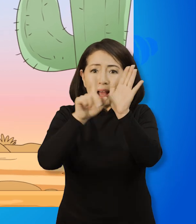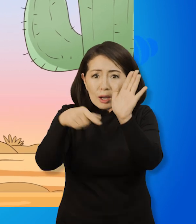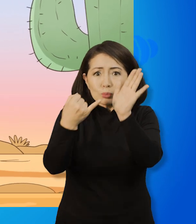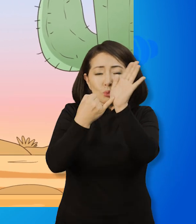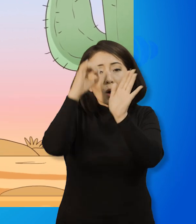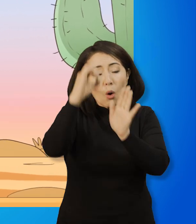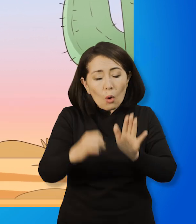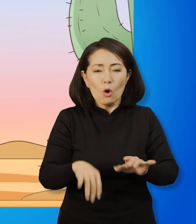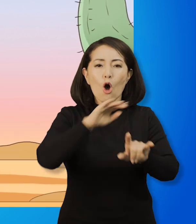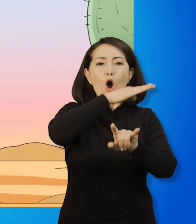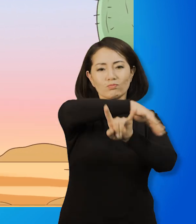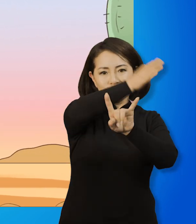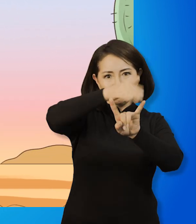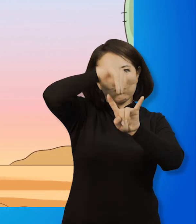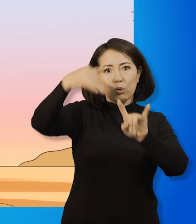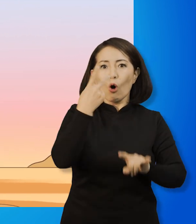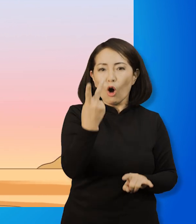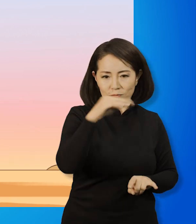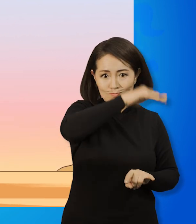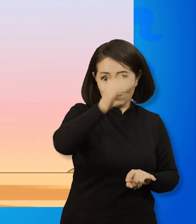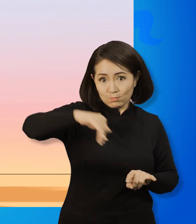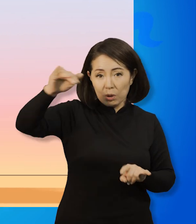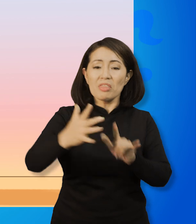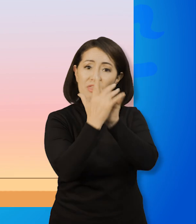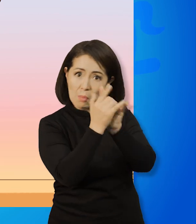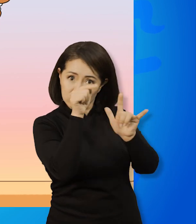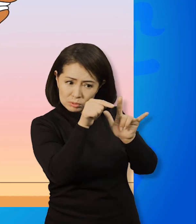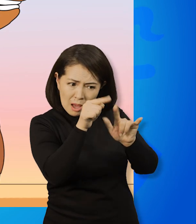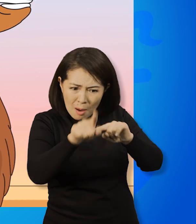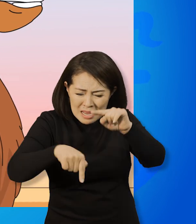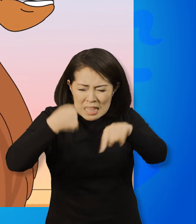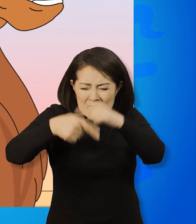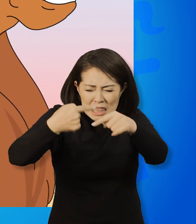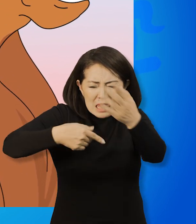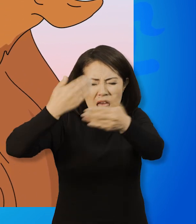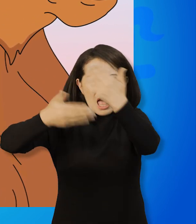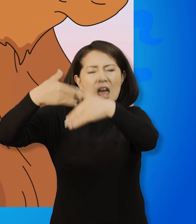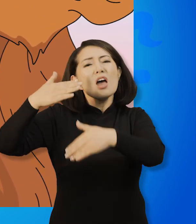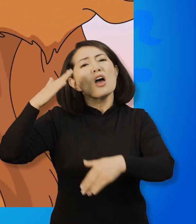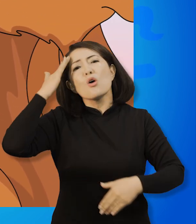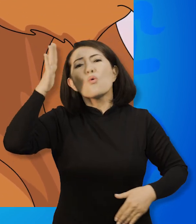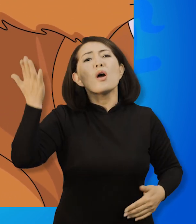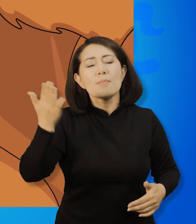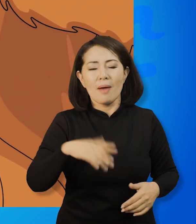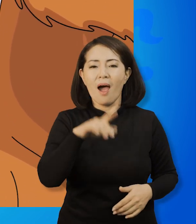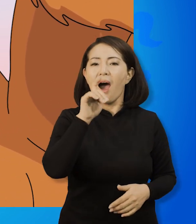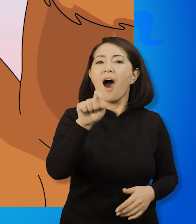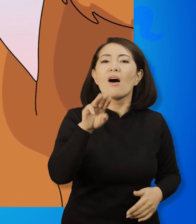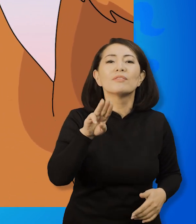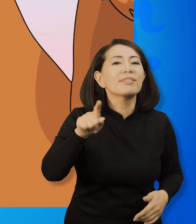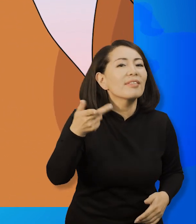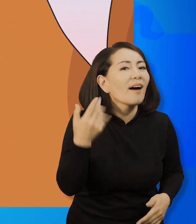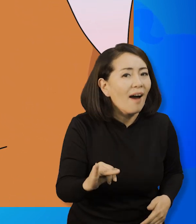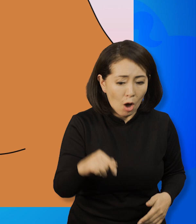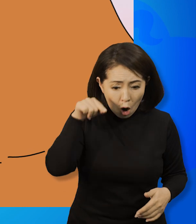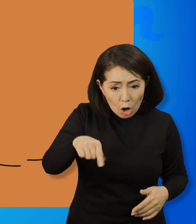тэмээ эзэлдэг байна. Хос бүхтэй тэмээний овог бол зэрлэг тэмээн гөрөөс буюу хавтгай юм. Энэ амьд нь